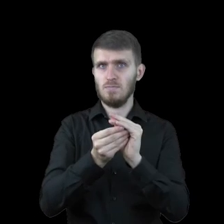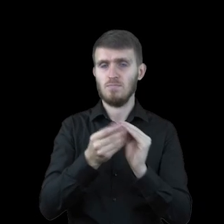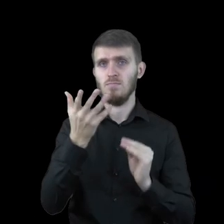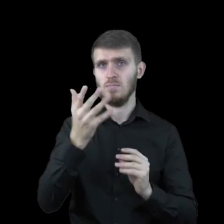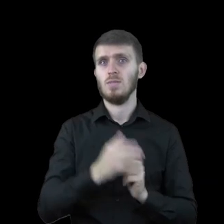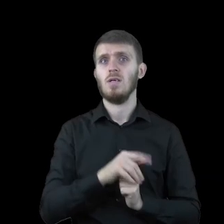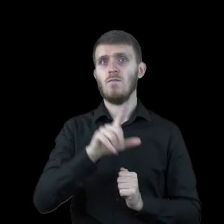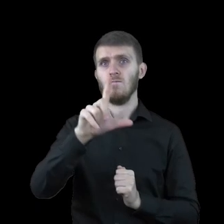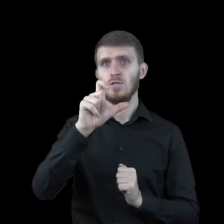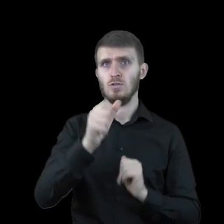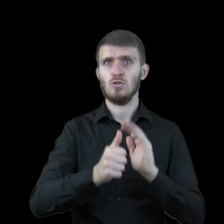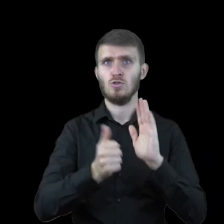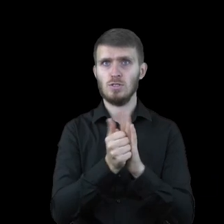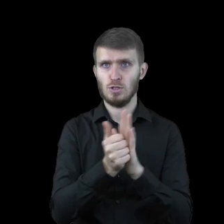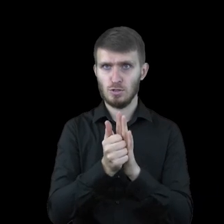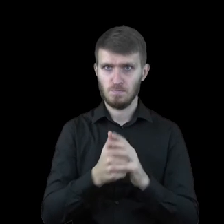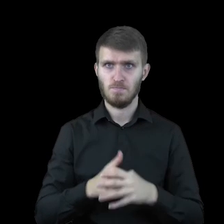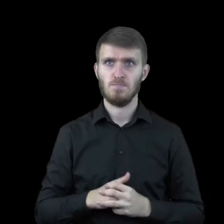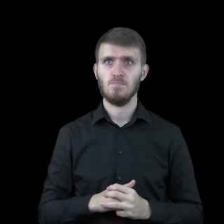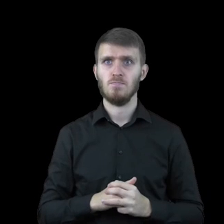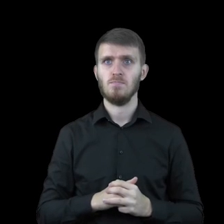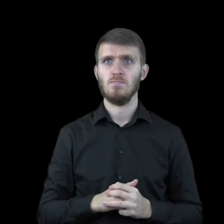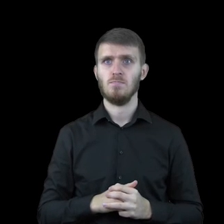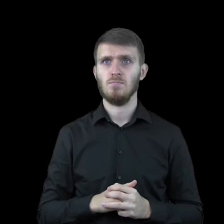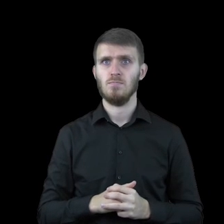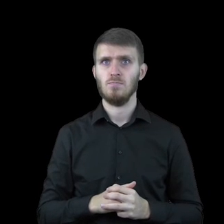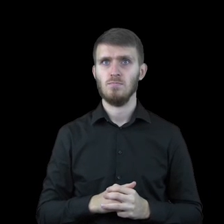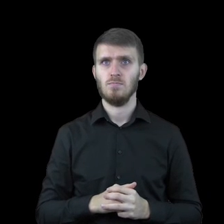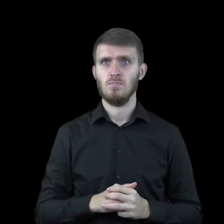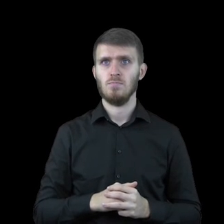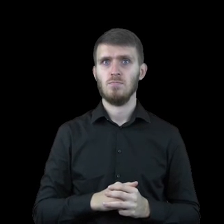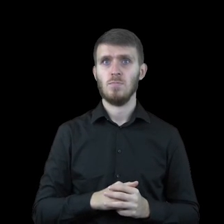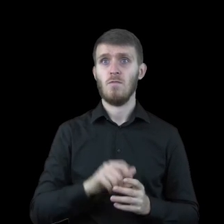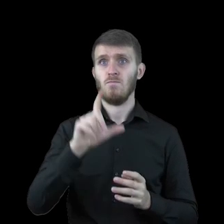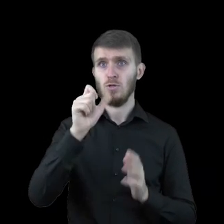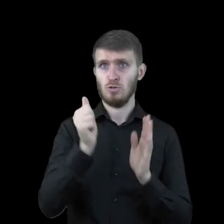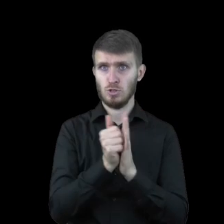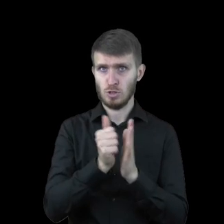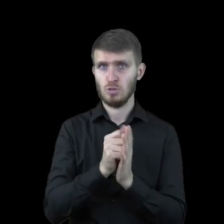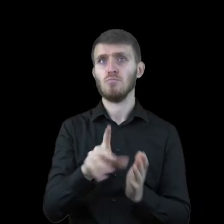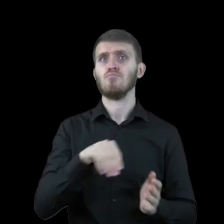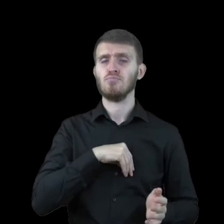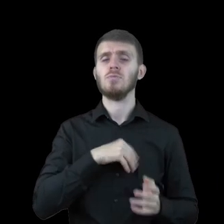16 to jest 32, czyli mamy tutaj 216.